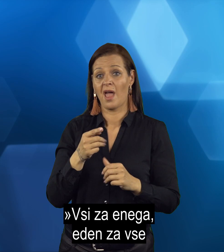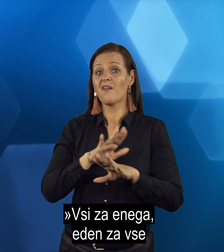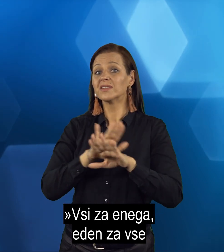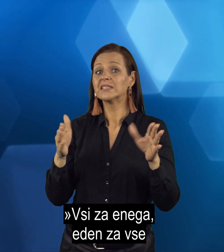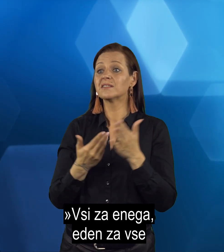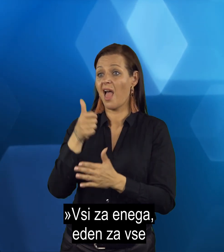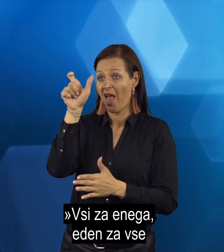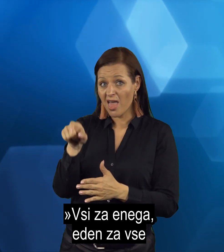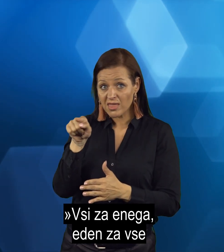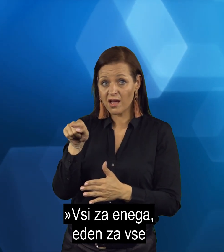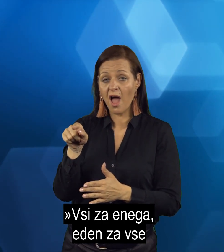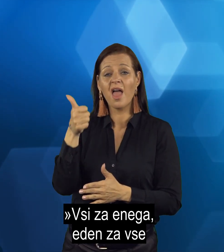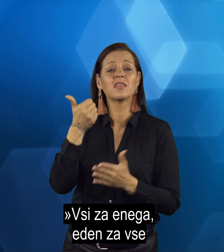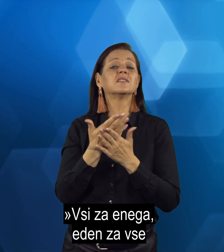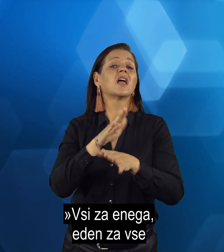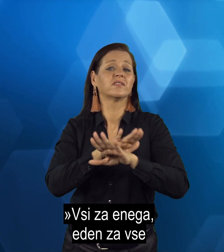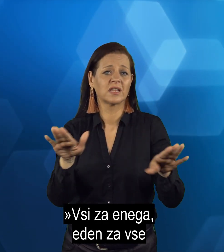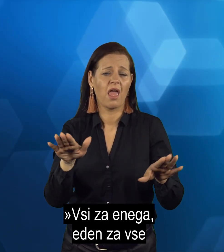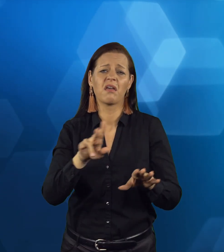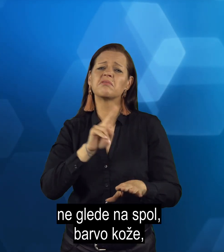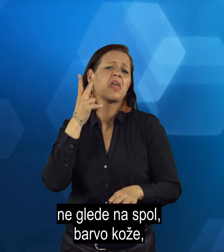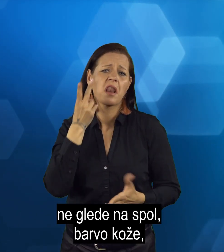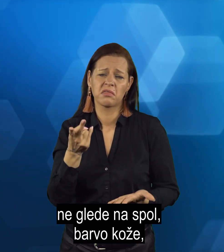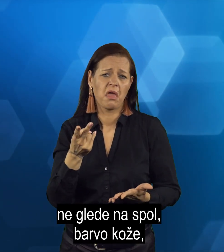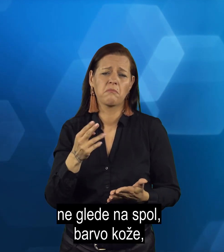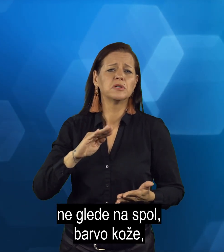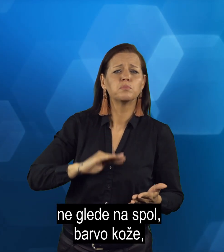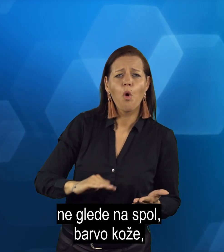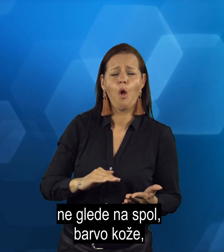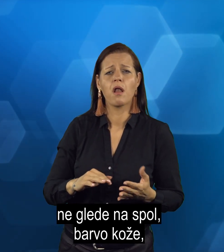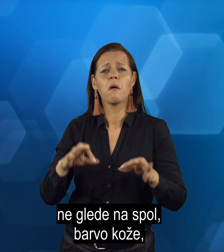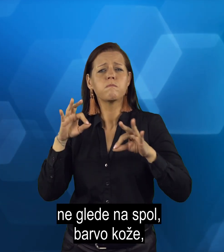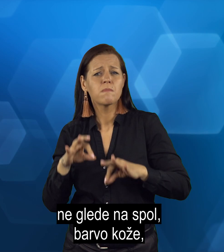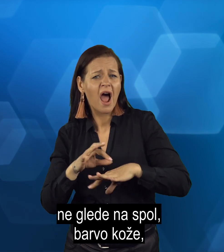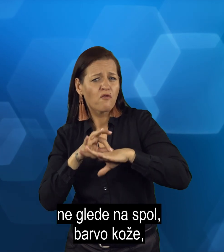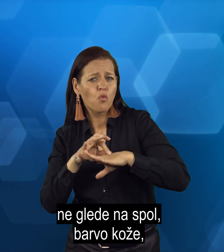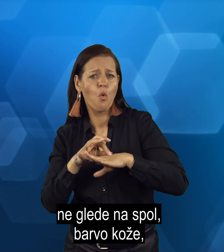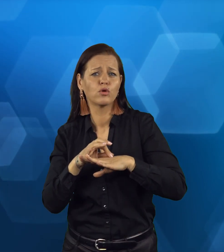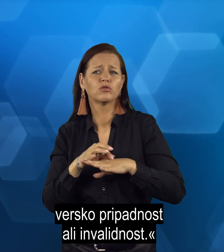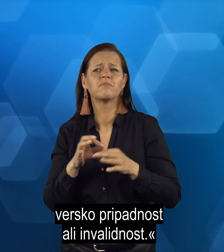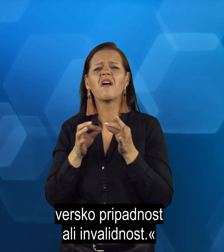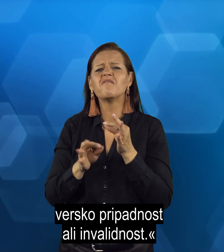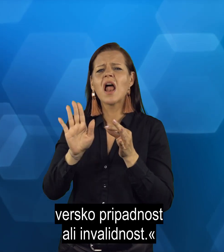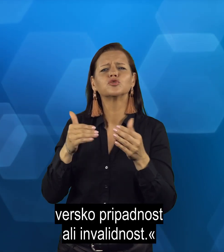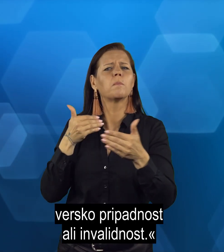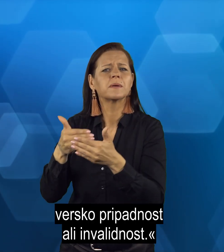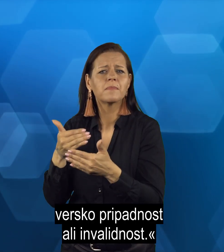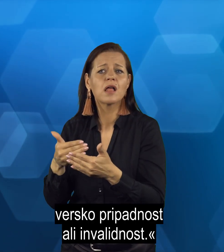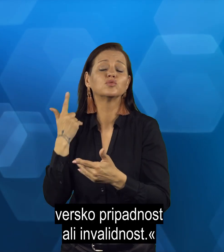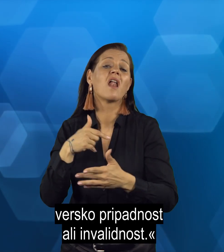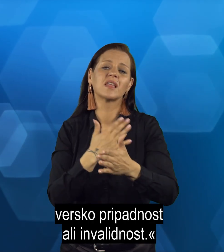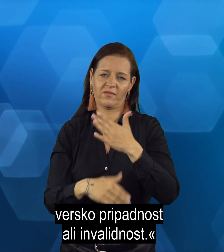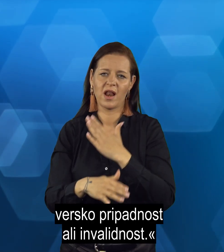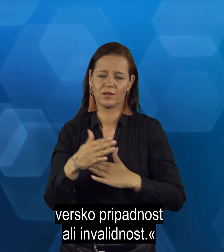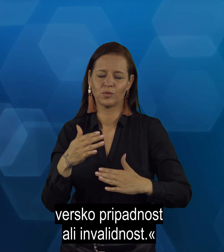Vsi za enega, eden za vse, ne glede na spol, barvo kože, versko pripadnost ali invalidnost.